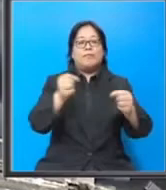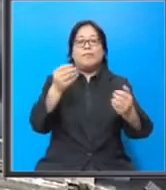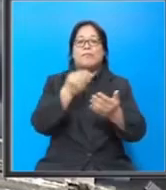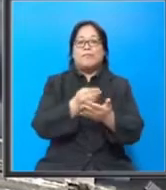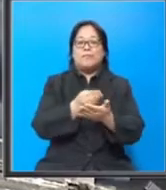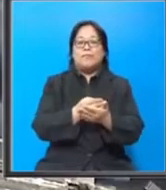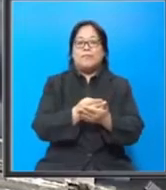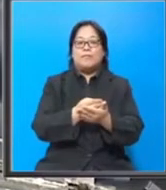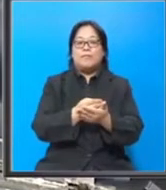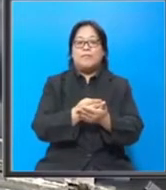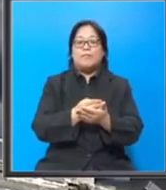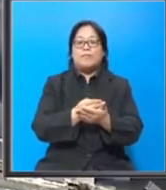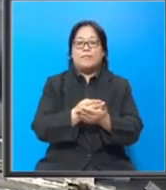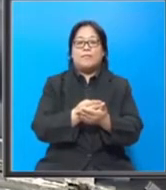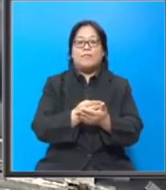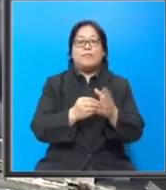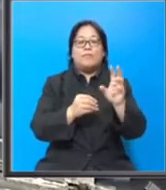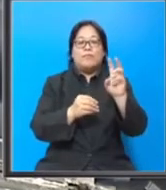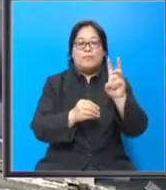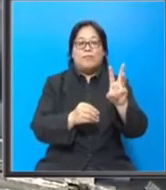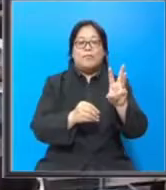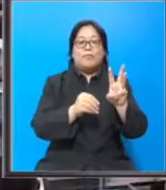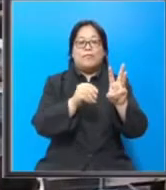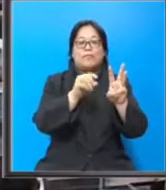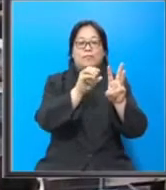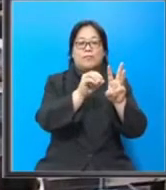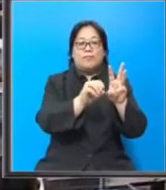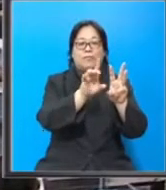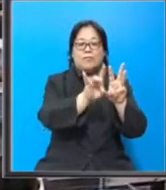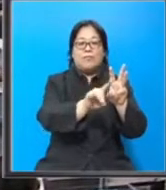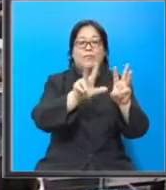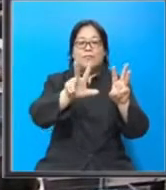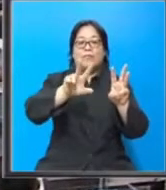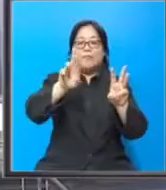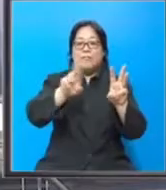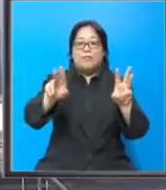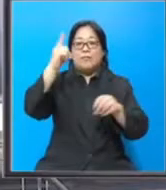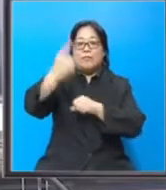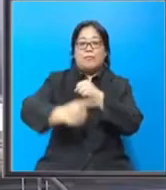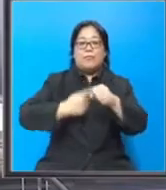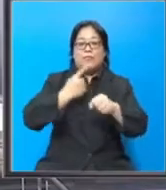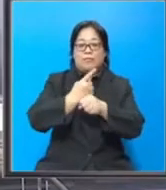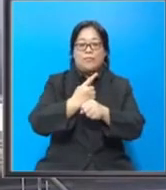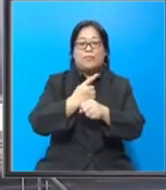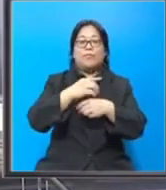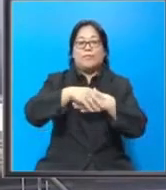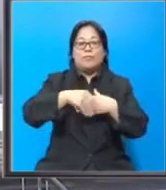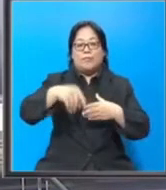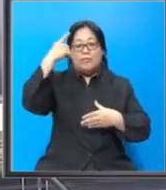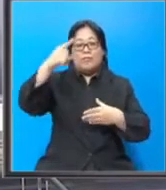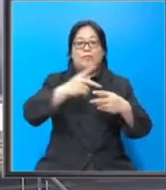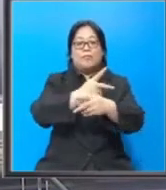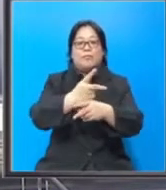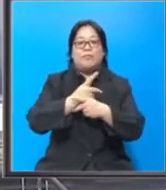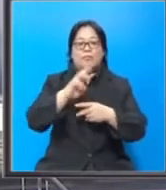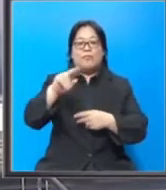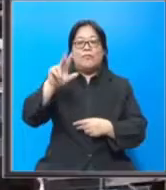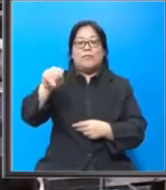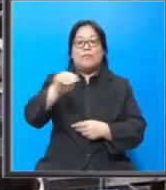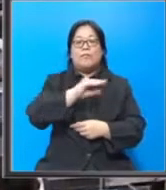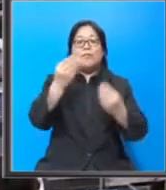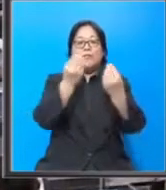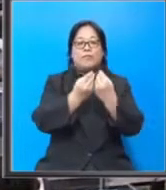sejumlah ringgitnya senam ratus 83.000 staun bagi penyelenggaraan rutin dan